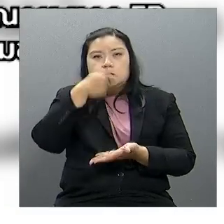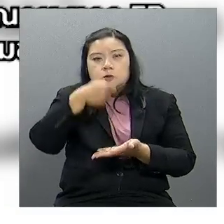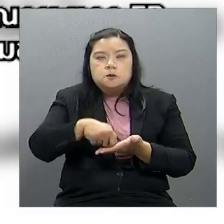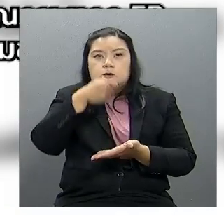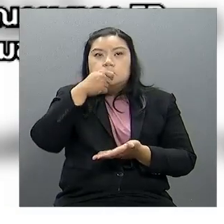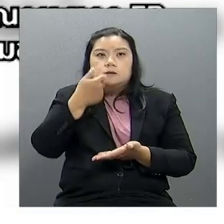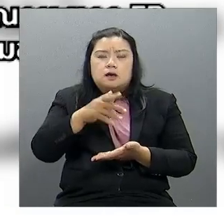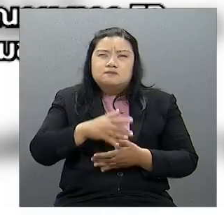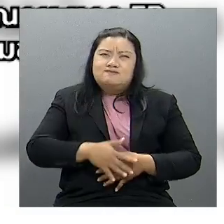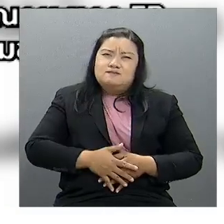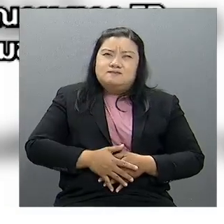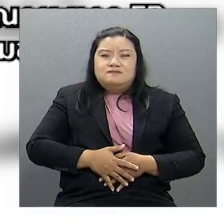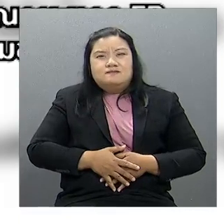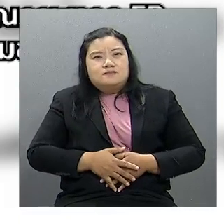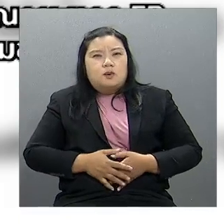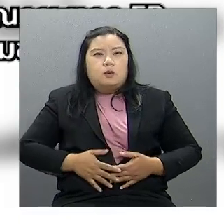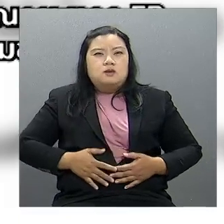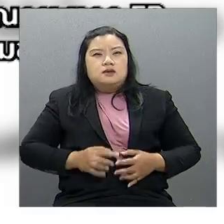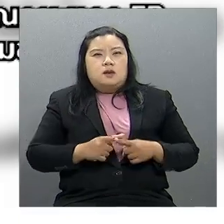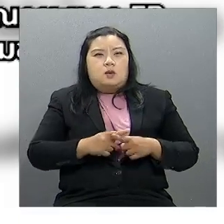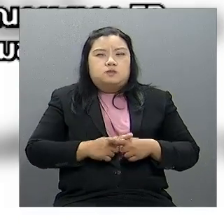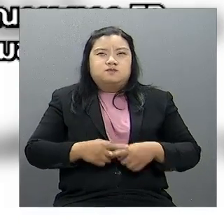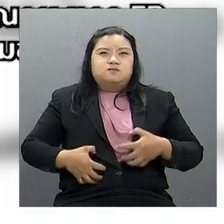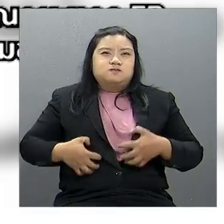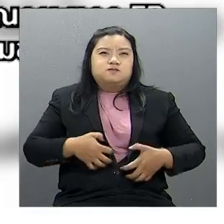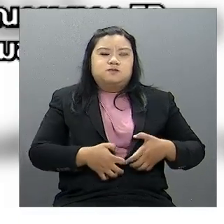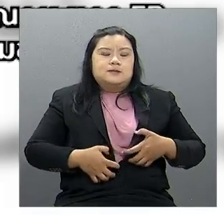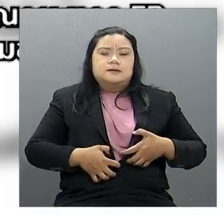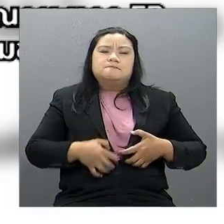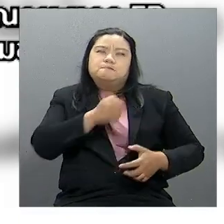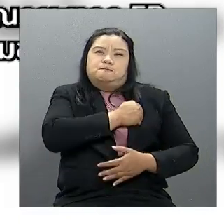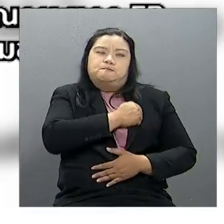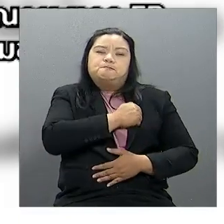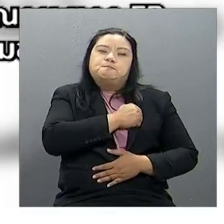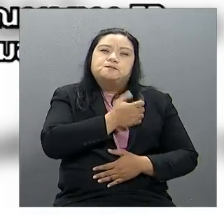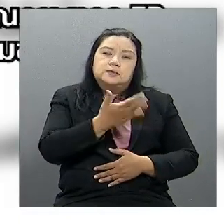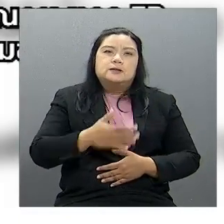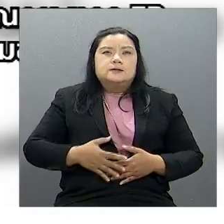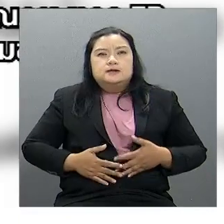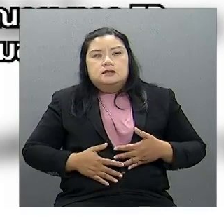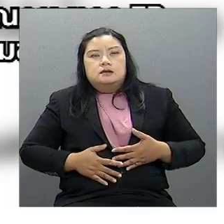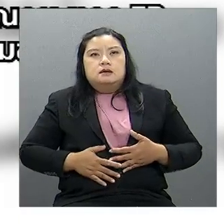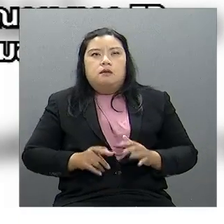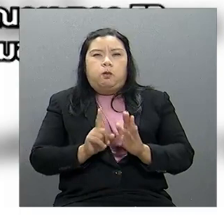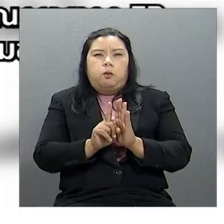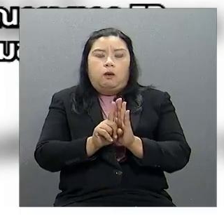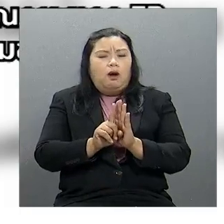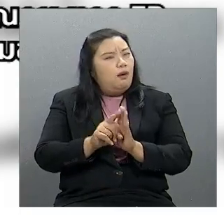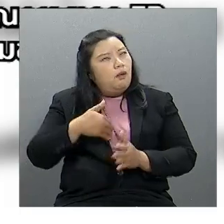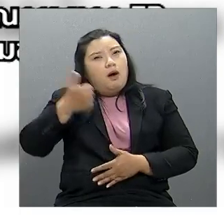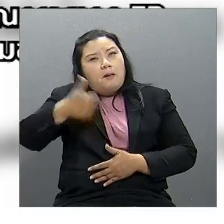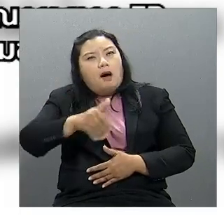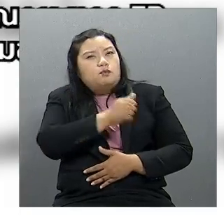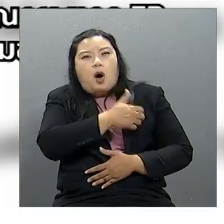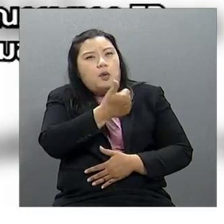ที่ท้องพอปวดหน่วงที่ท้องปุ๊บยังทนได้อยู่สักพักหนึ่งเริ่มทนไม่ไหวไปพบคุณหมอที่โรงพยาบาลปรากฏว่า